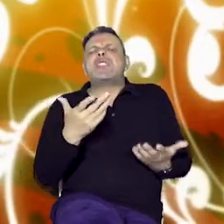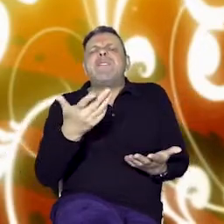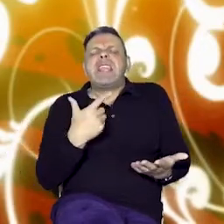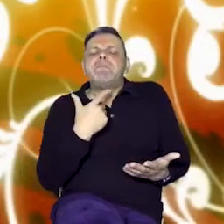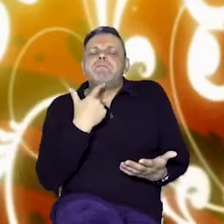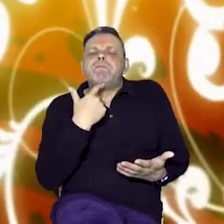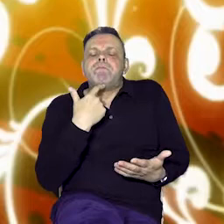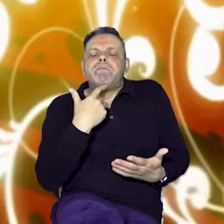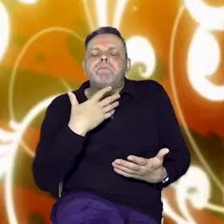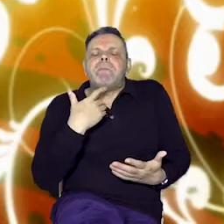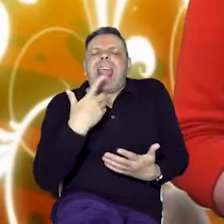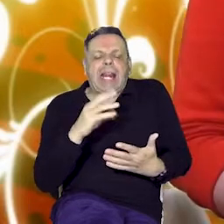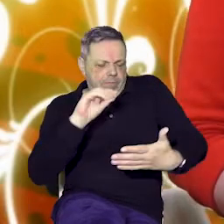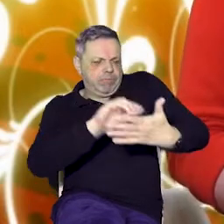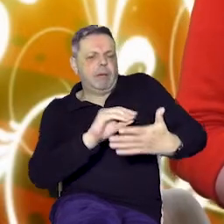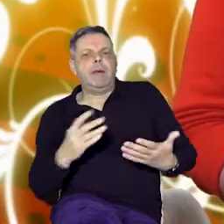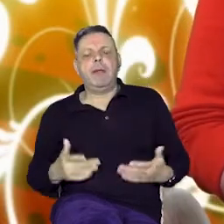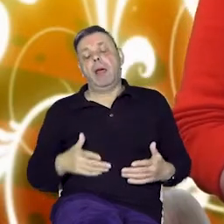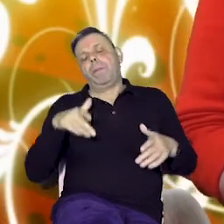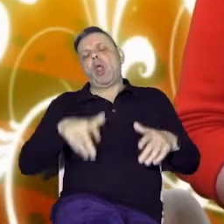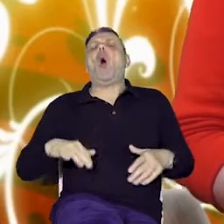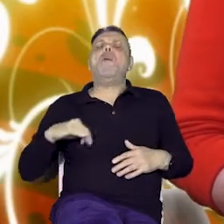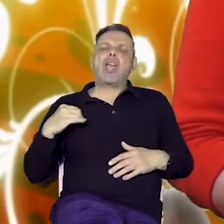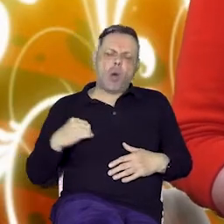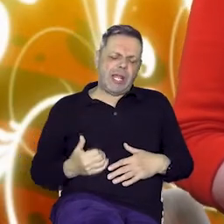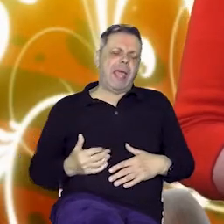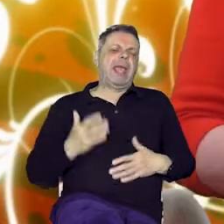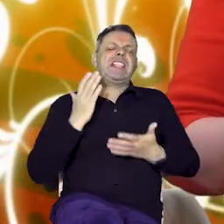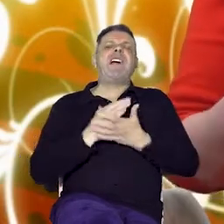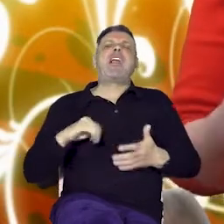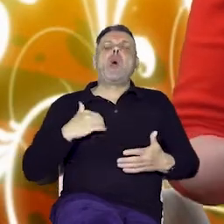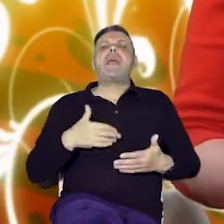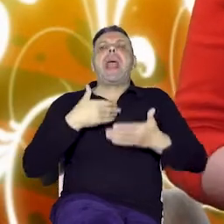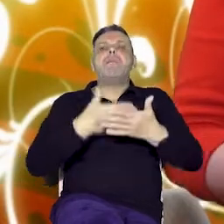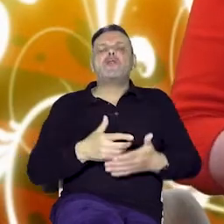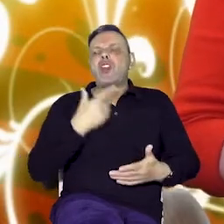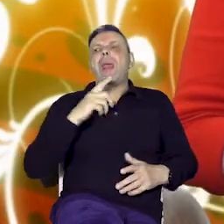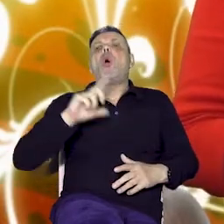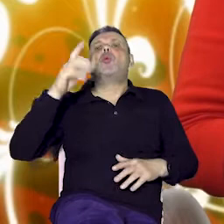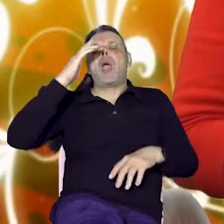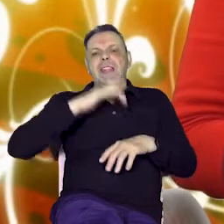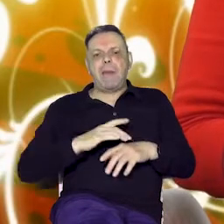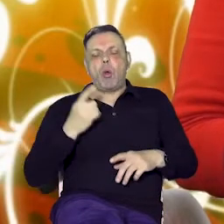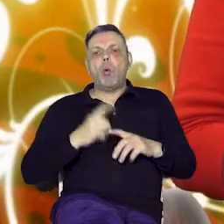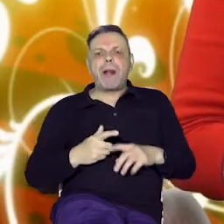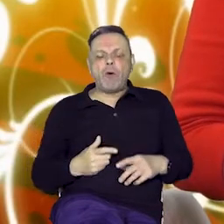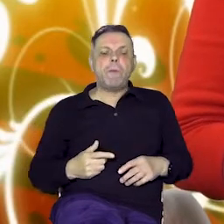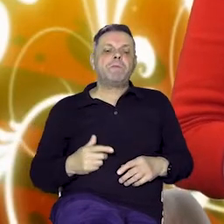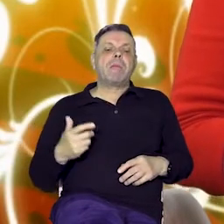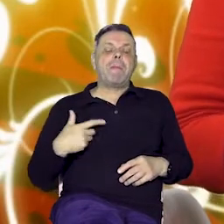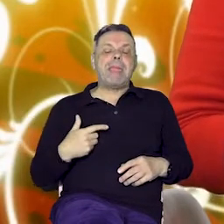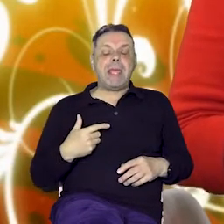stvari Svjetski dan bubrega ove godine, a on je svake godine posvećen nekoj drugoj temi, upravo posvećujemo